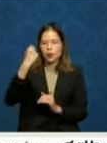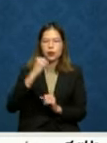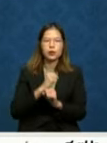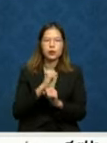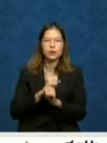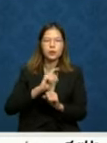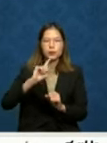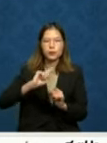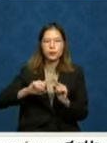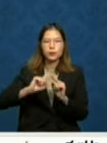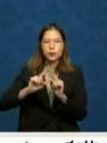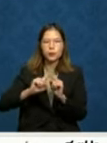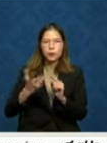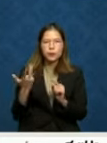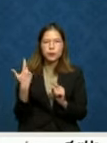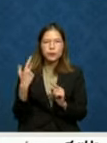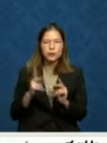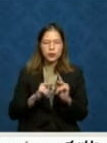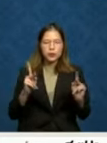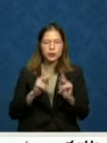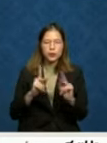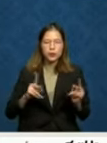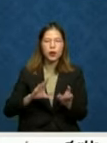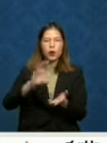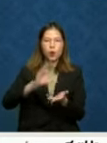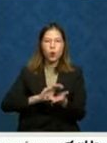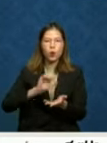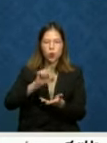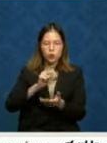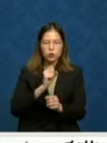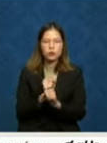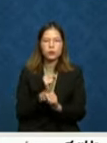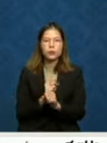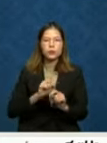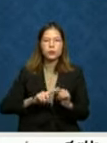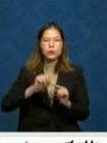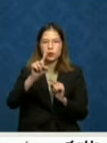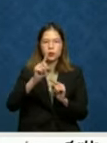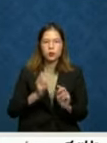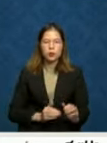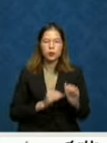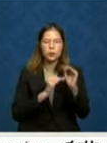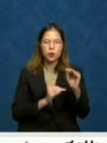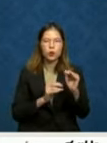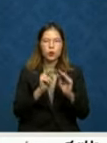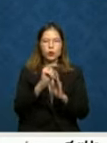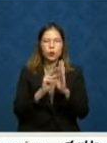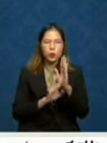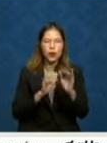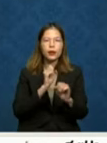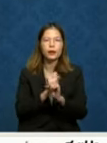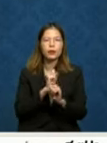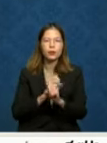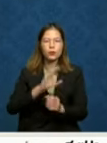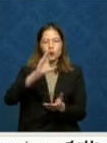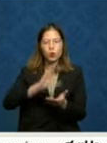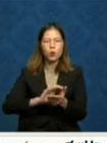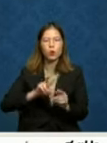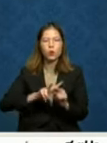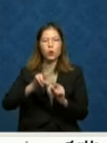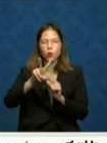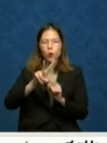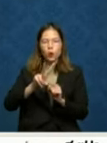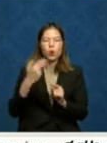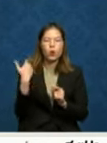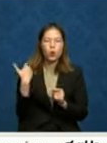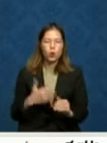นี้ในส่วนของคณะกรรมการกองทุนมีอำนาจหน้าที่1กำหนดนโยบายเกี่ยวกับการดำเนินการของกองทุน2กำหนดแนวท